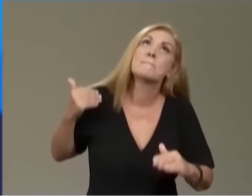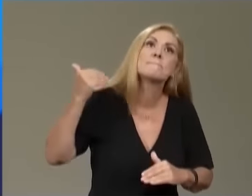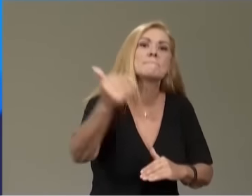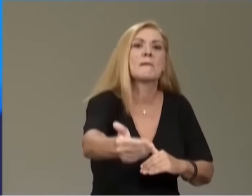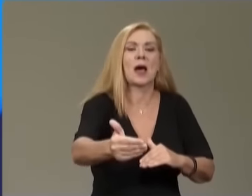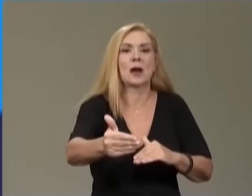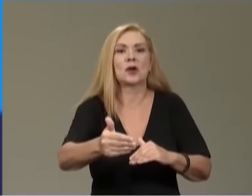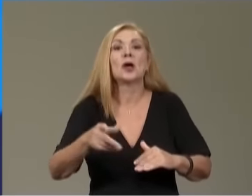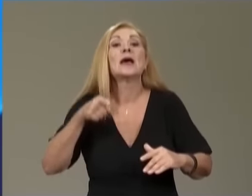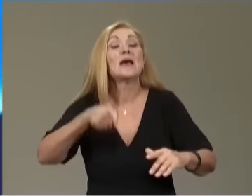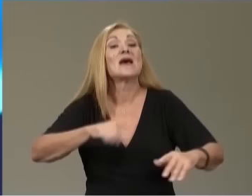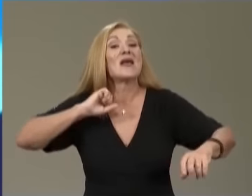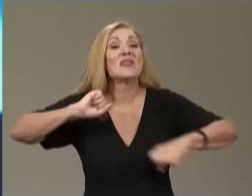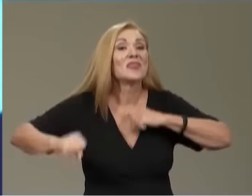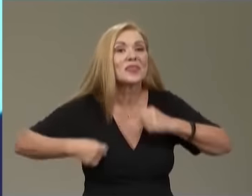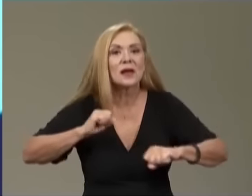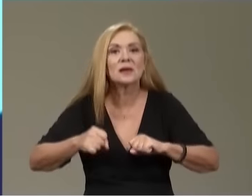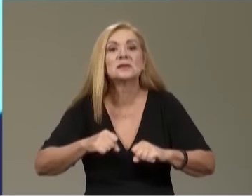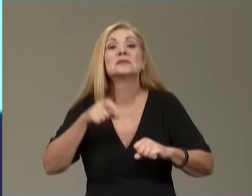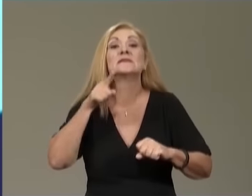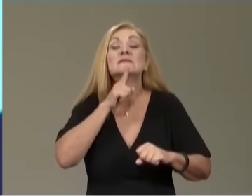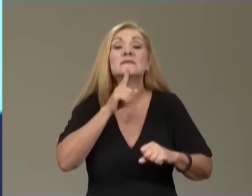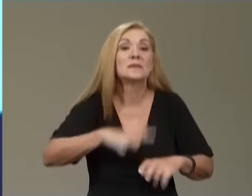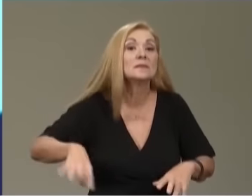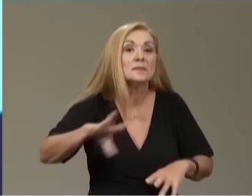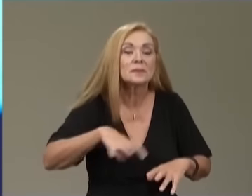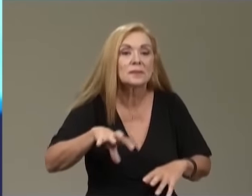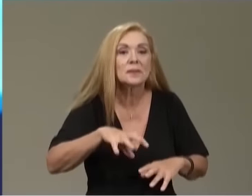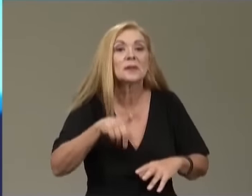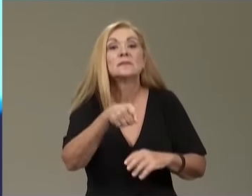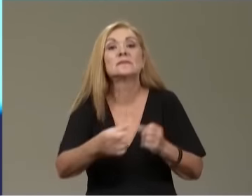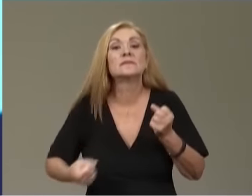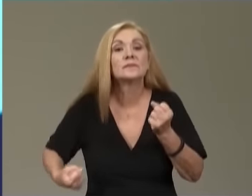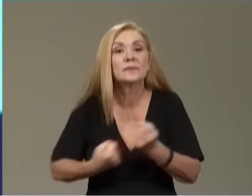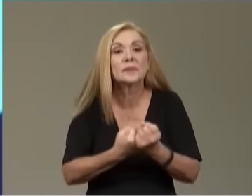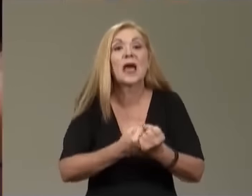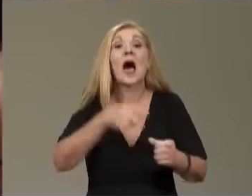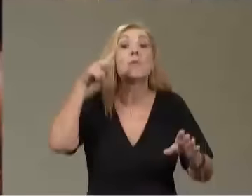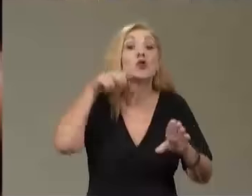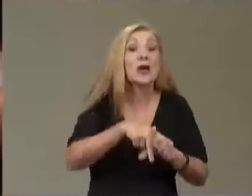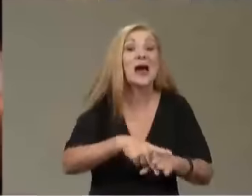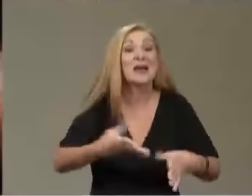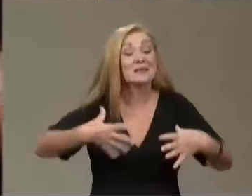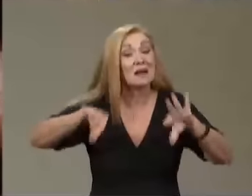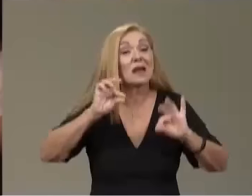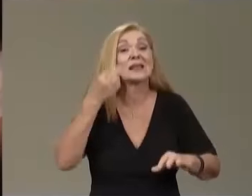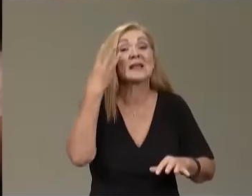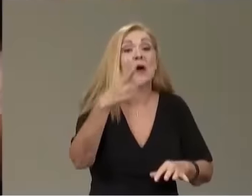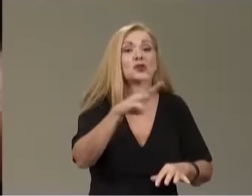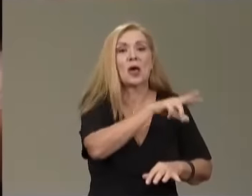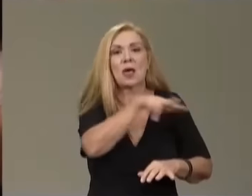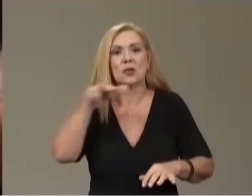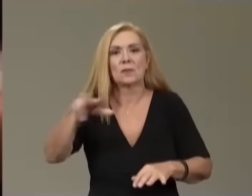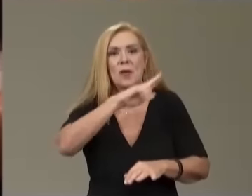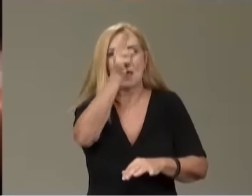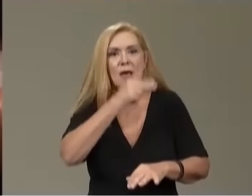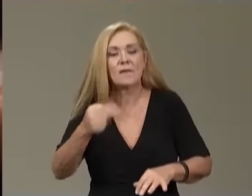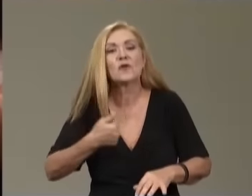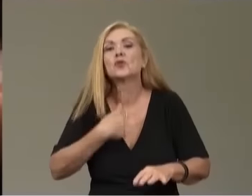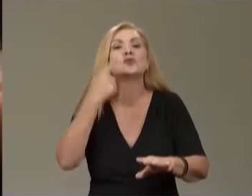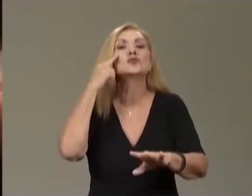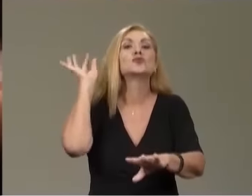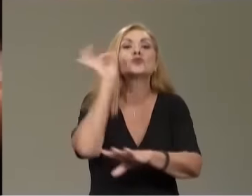Για τη δράση, μάλιστα, σε αυτούς τους χώρους θα ενισχυθεί από το Υπερταμείο αρχικά με 300 εκατομμύρια ευρώ. Σκοπός μας είναι το κεφάλαιο